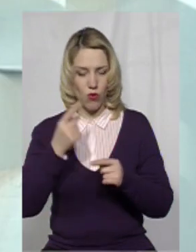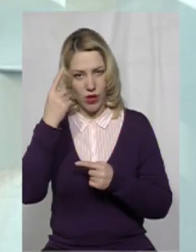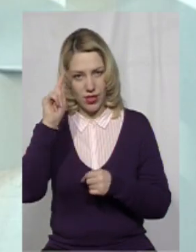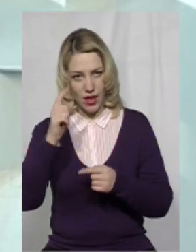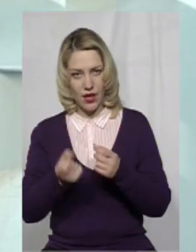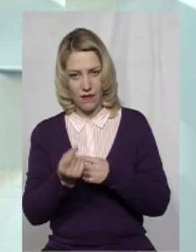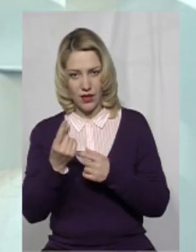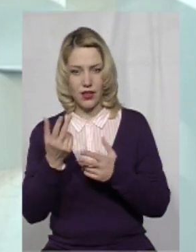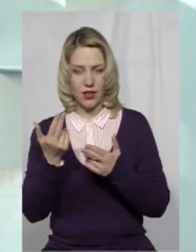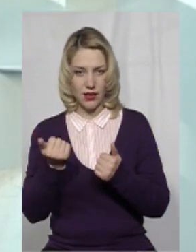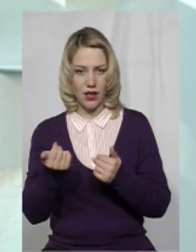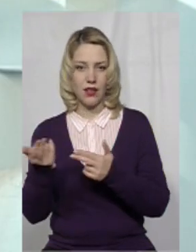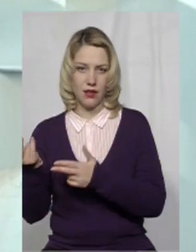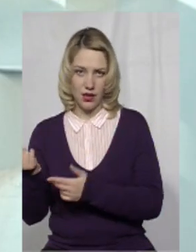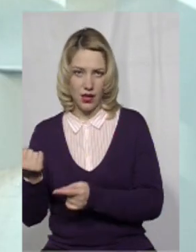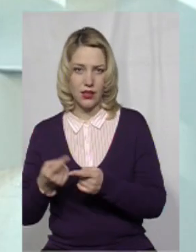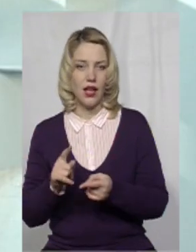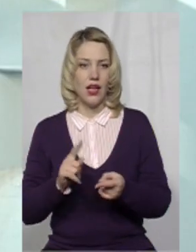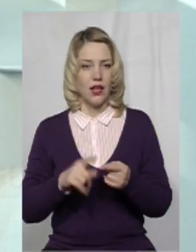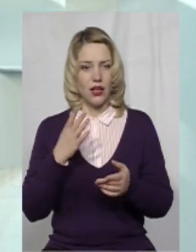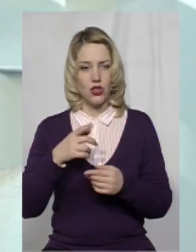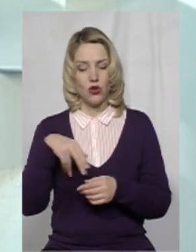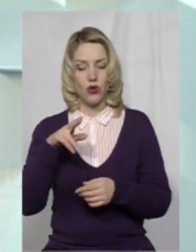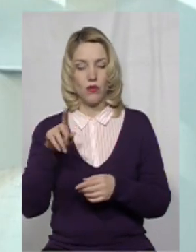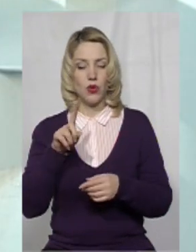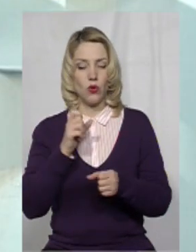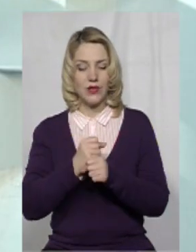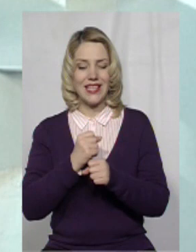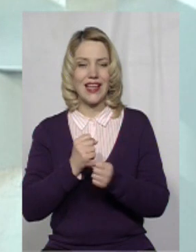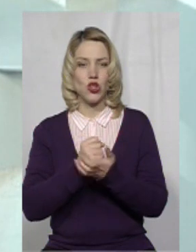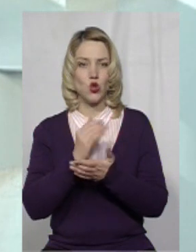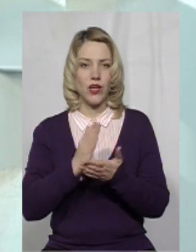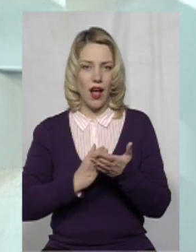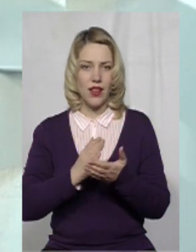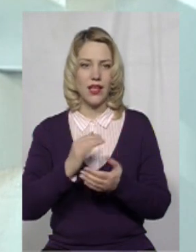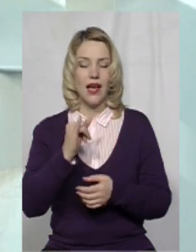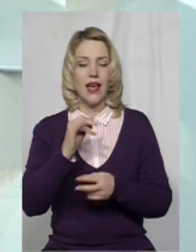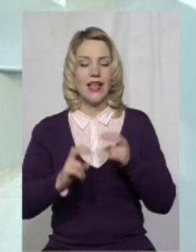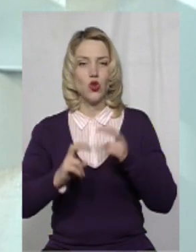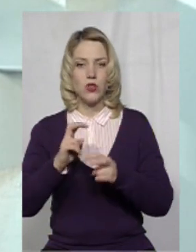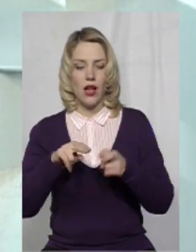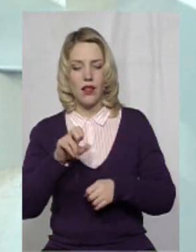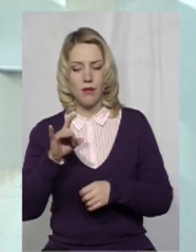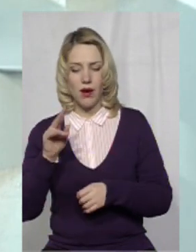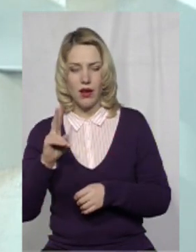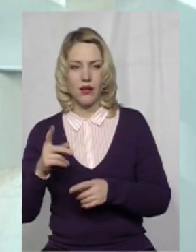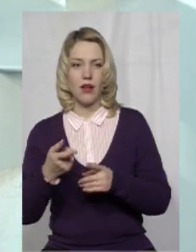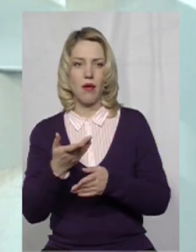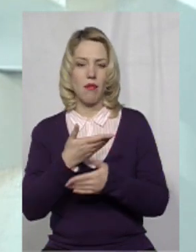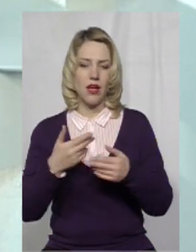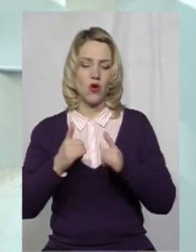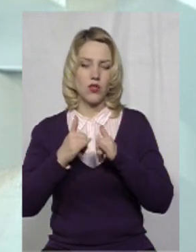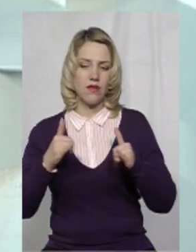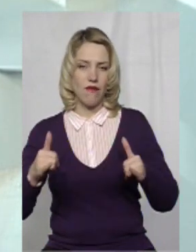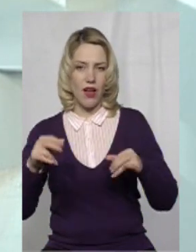фактично тенденцій того, що робить сьогодні місто індустріального парку, ми для того, щоб усилити і мати таку сильну позицію, ми розвиваємо тему